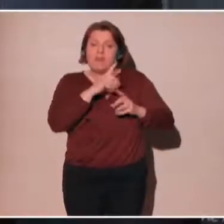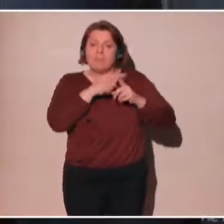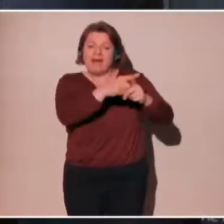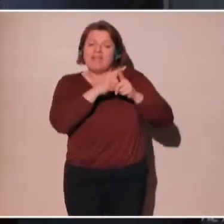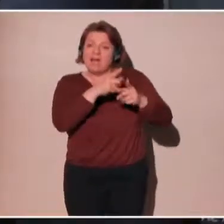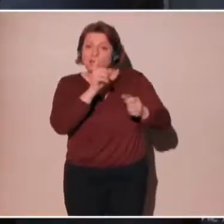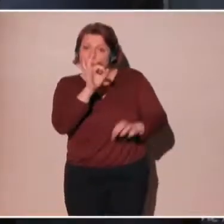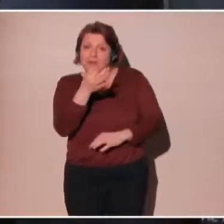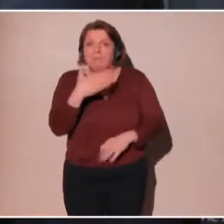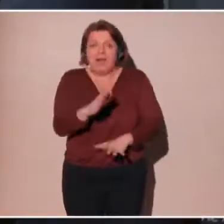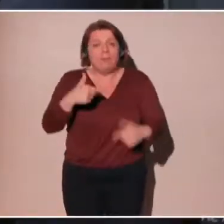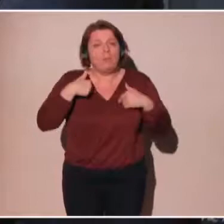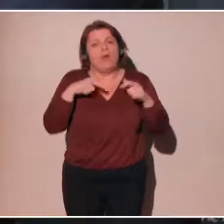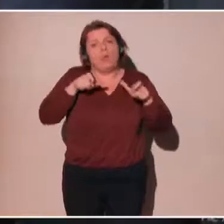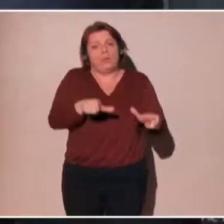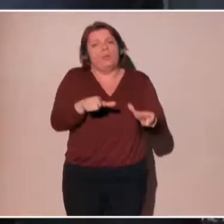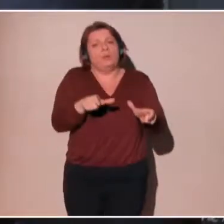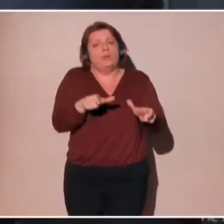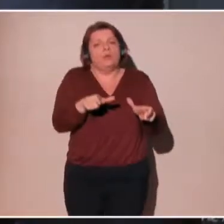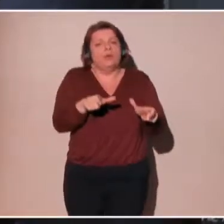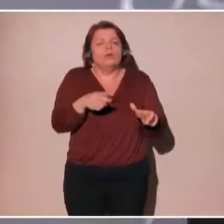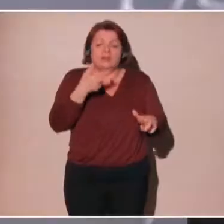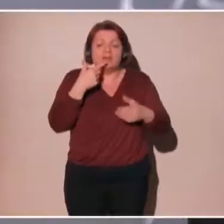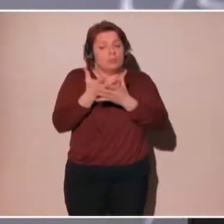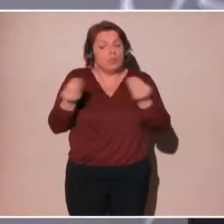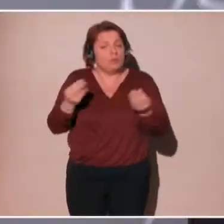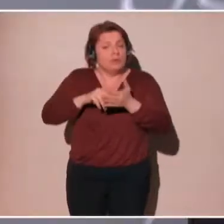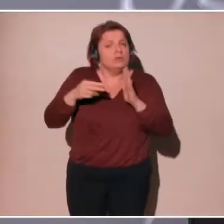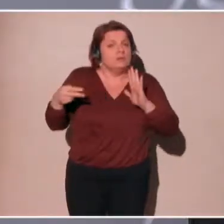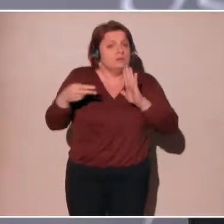vous-même. Et beaucoup de technologies pourraient